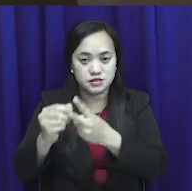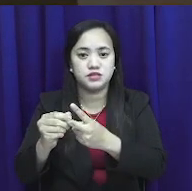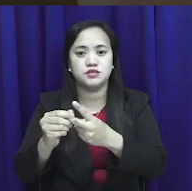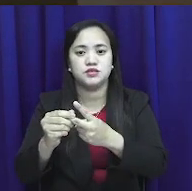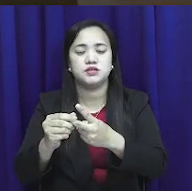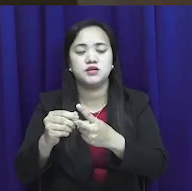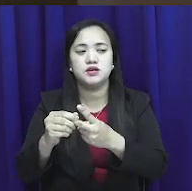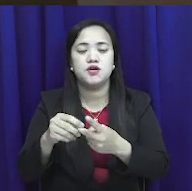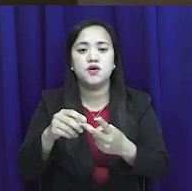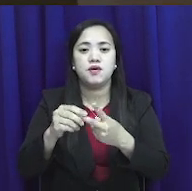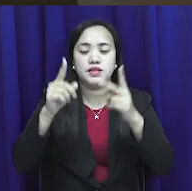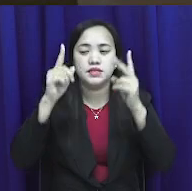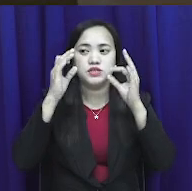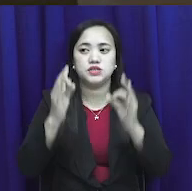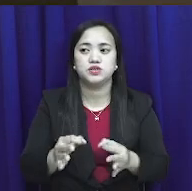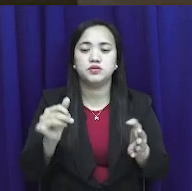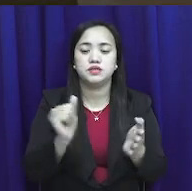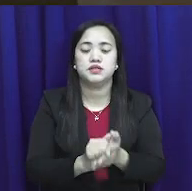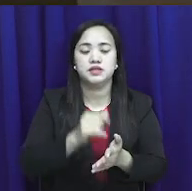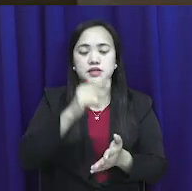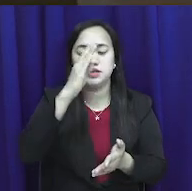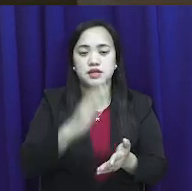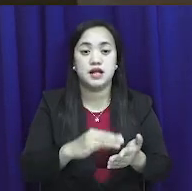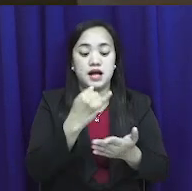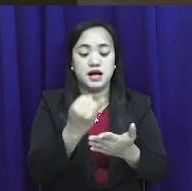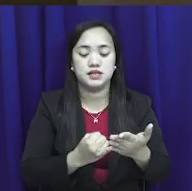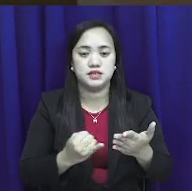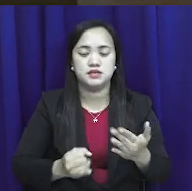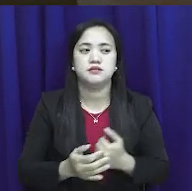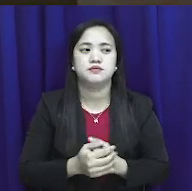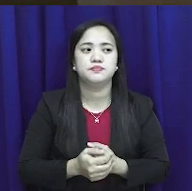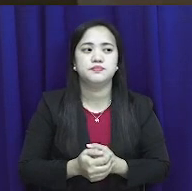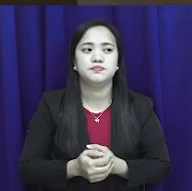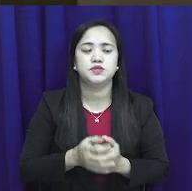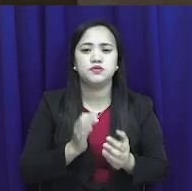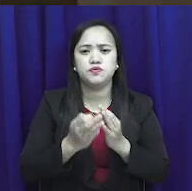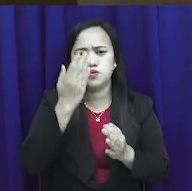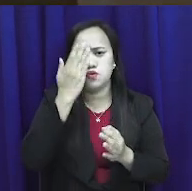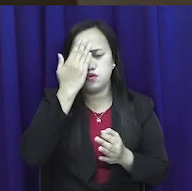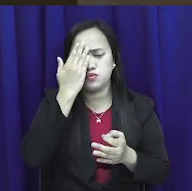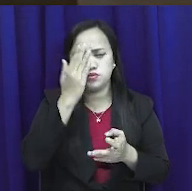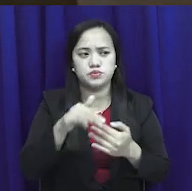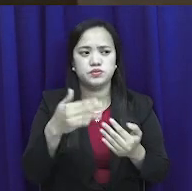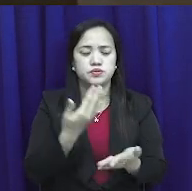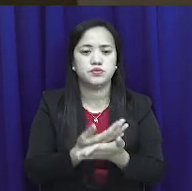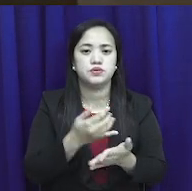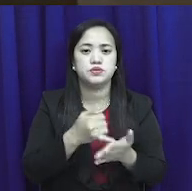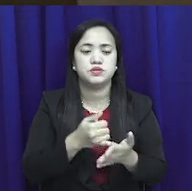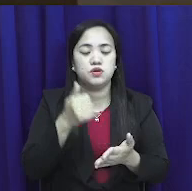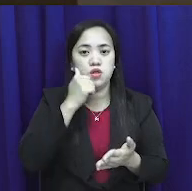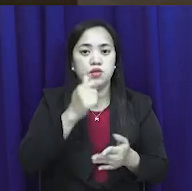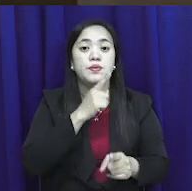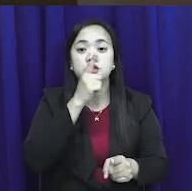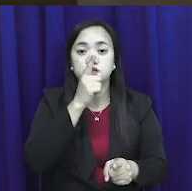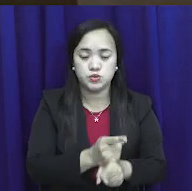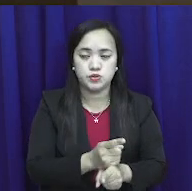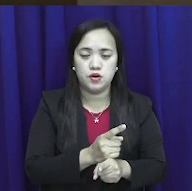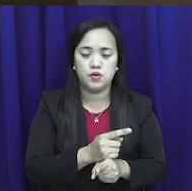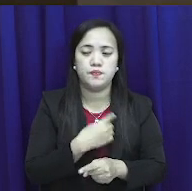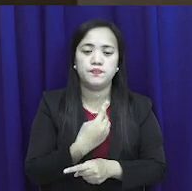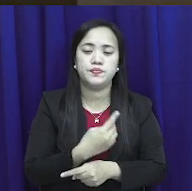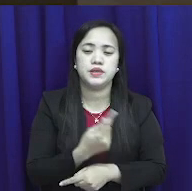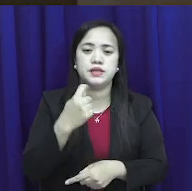aming buhay Amen that's right that's right Alam niyo po kasi ito nga yung sinasabi natin eh yung